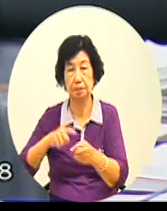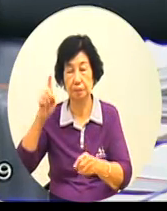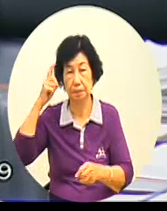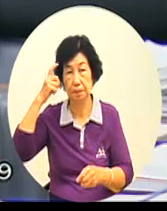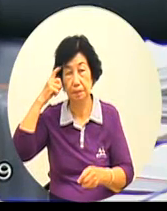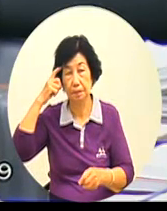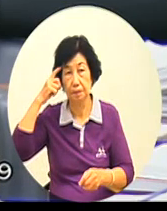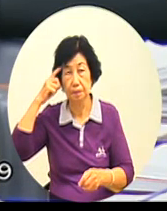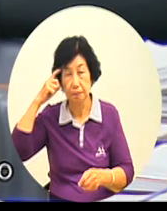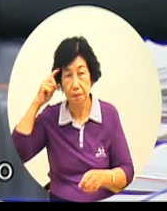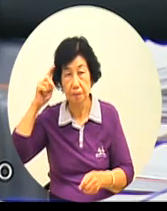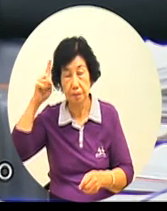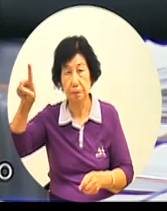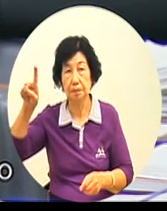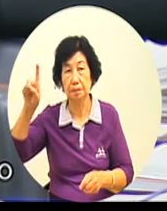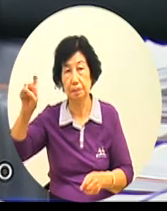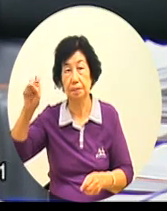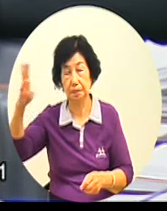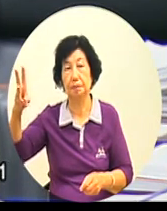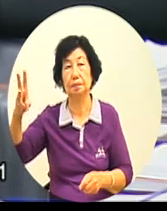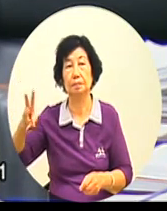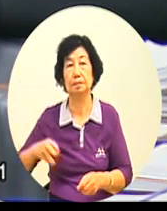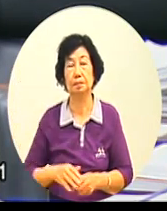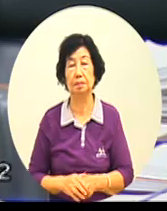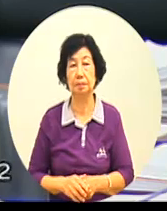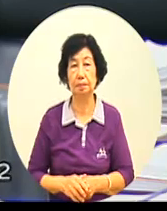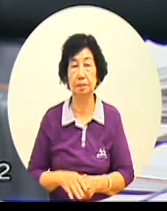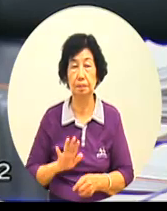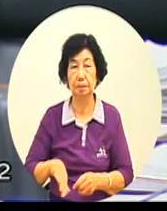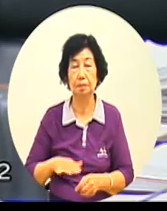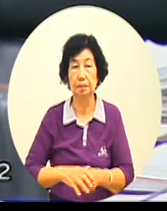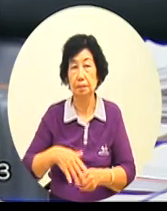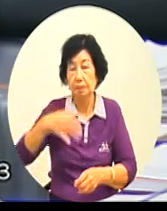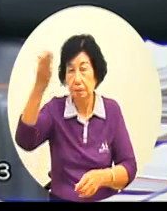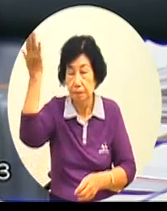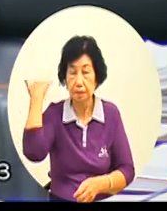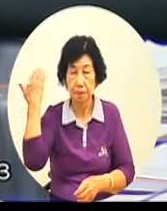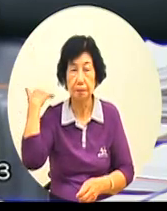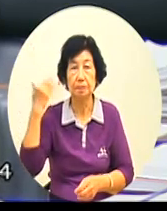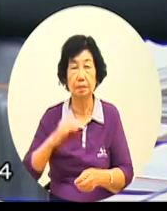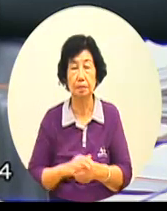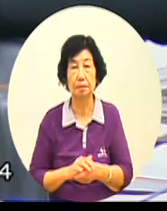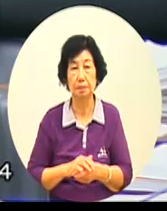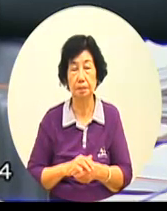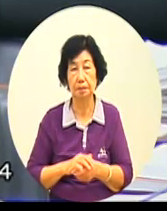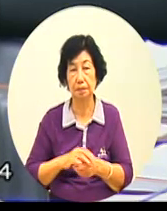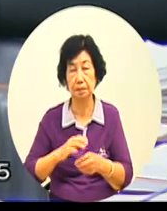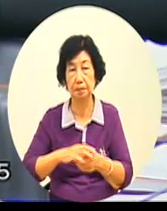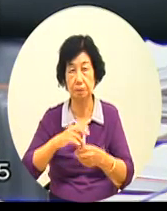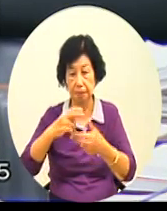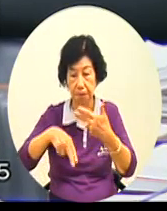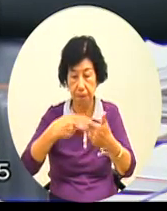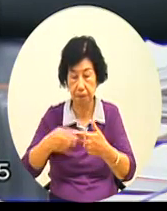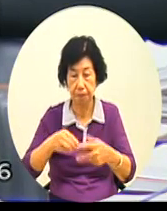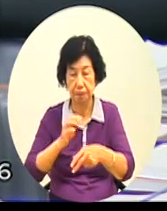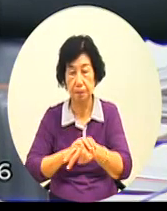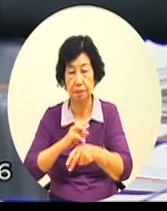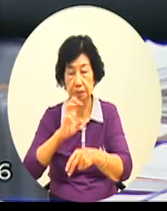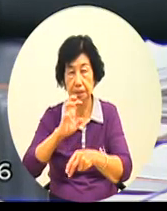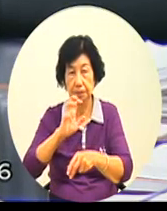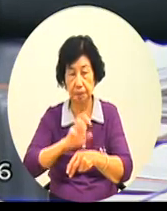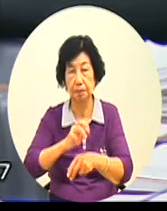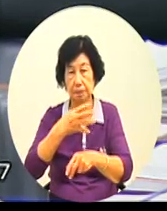政策在一例一休里面，其实是给劳工从过去84小时两周变成每周40小时之